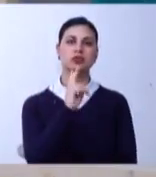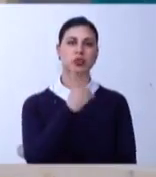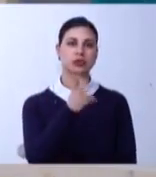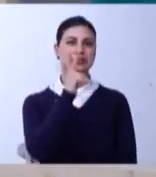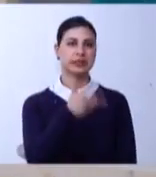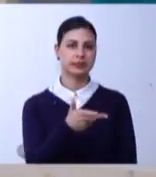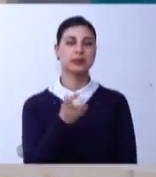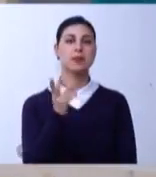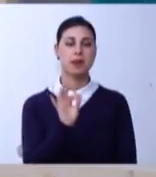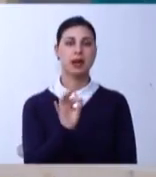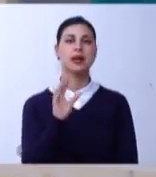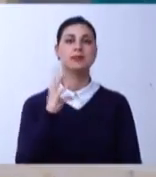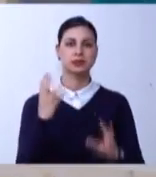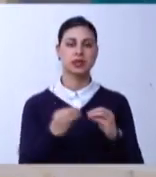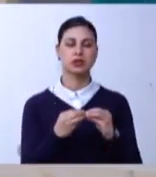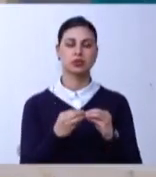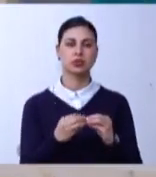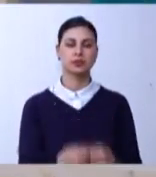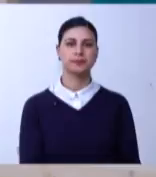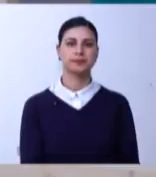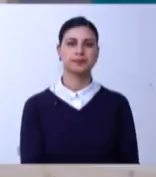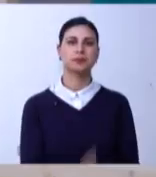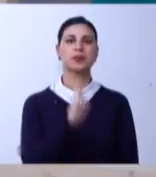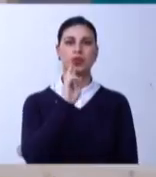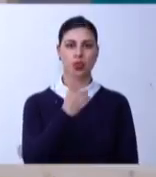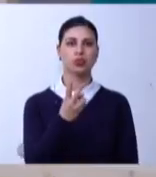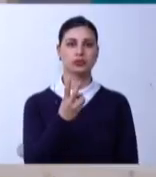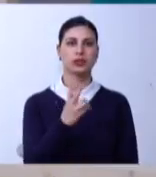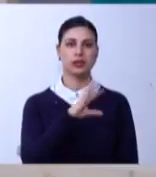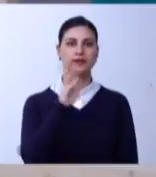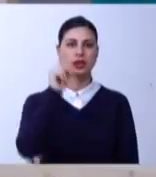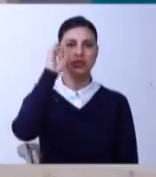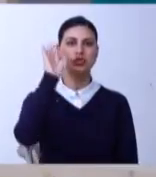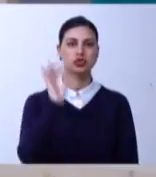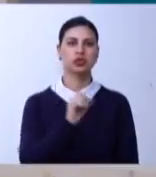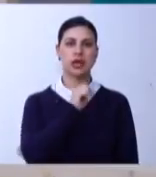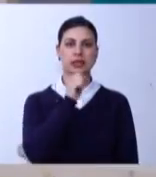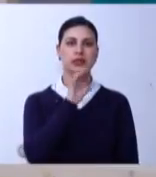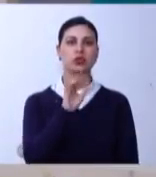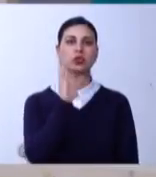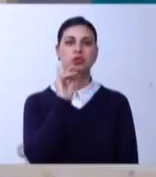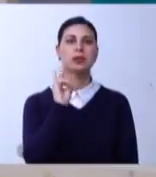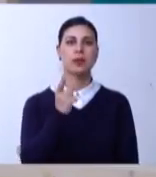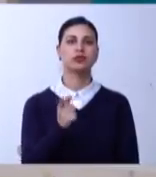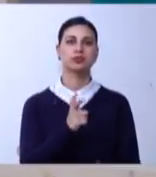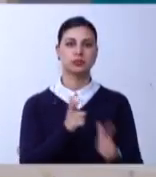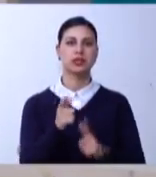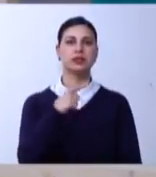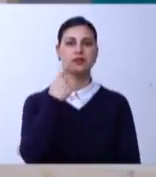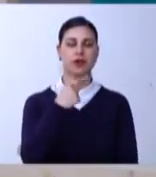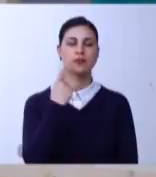მაგრამ ზოგადად ითვლება, რომ ორი წელი არის ყველაზე ხშირი ასაკი, როდესაც ბავშვი მზადყოფნას გამოხატავს ამ